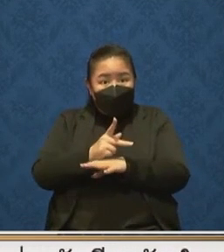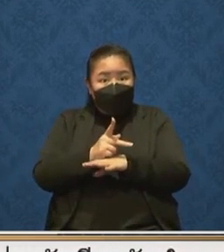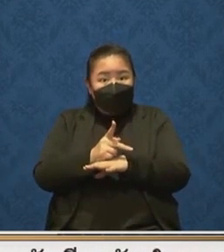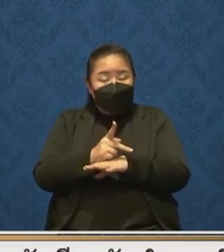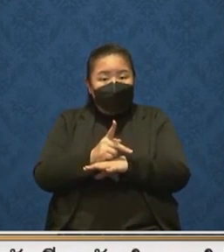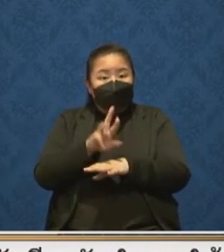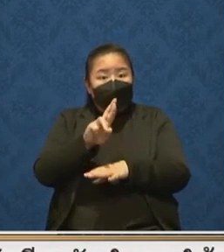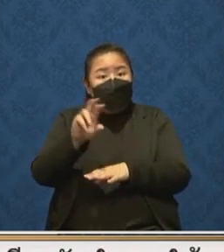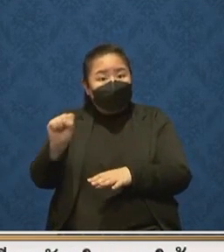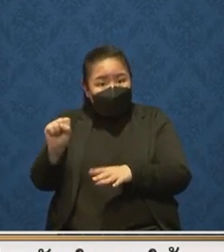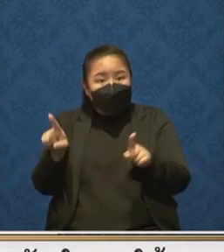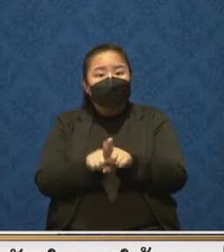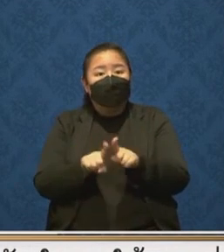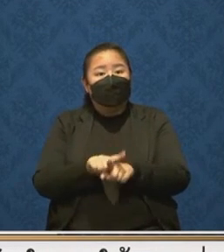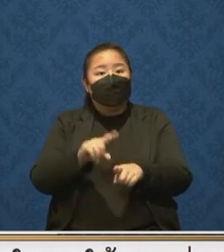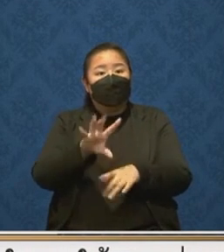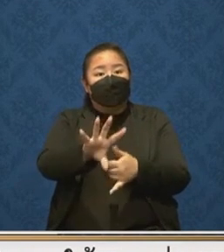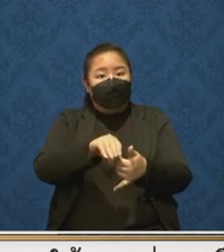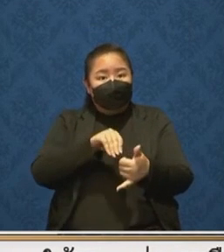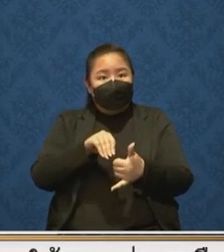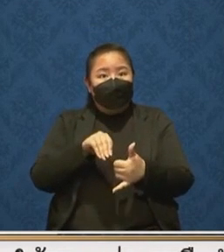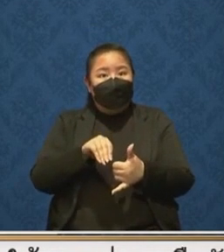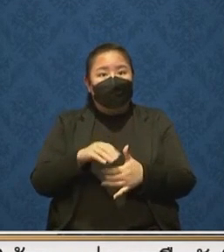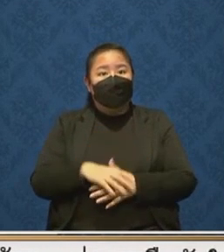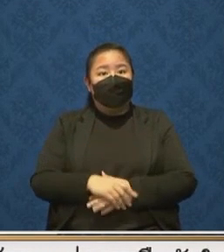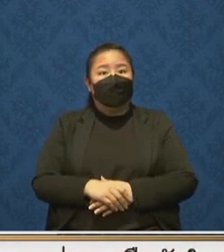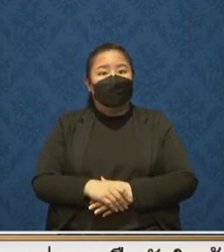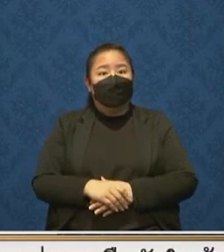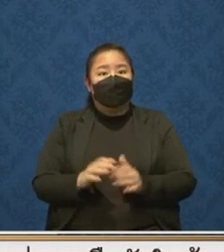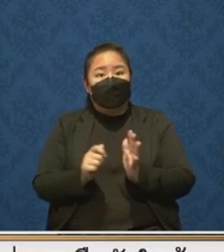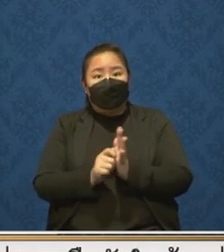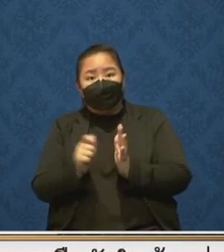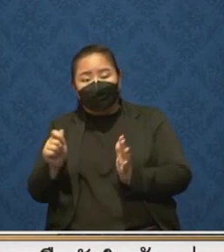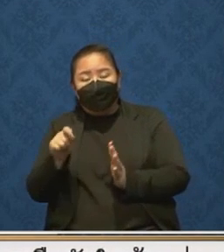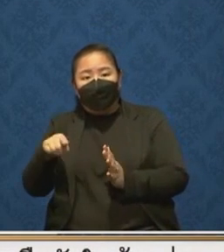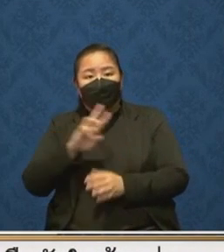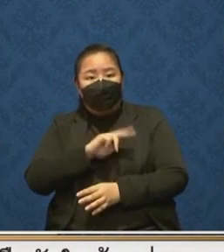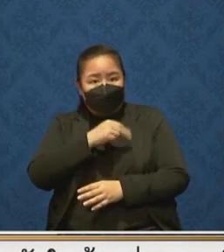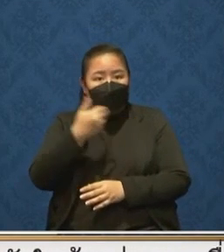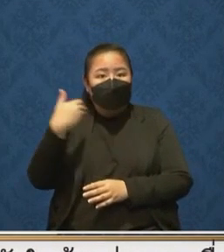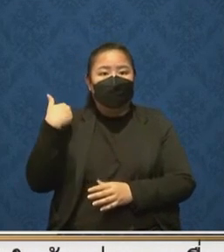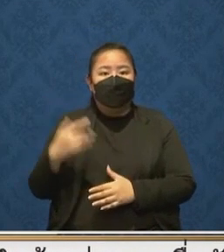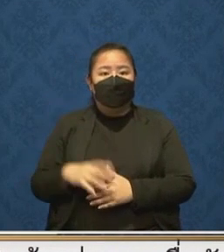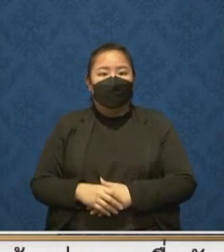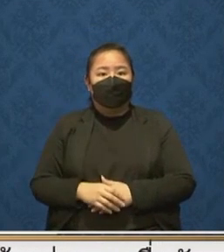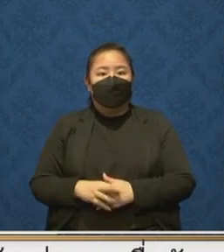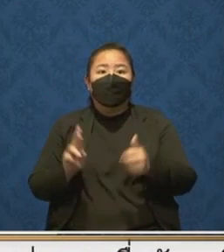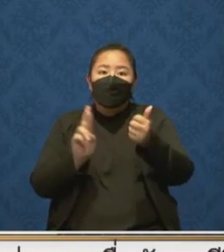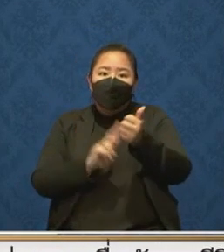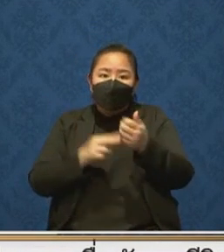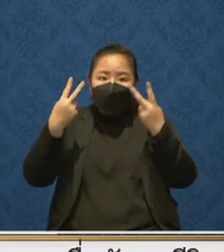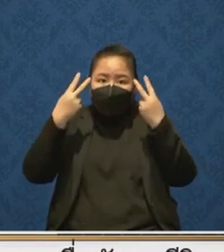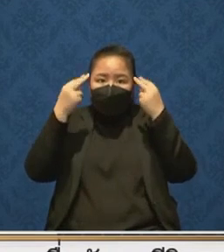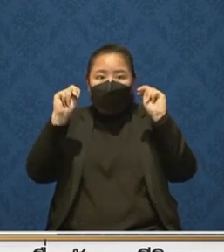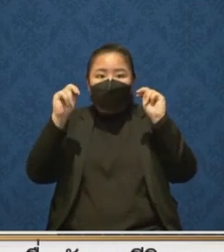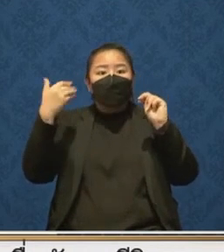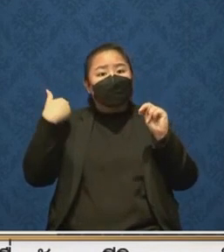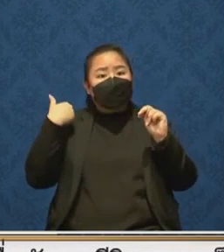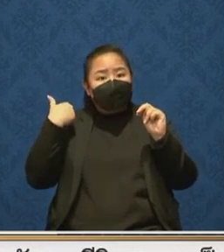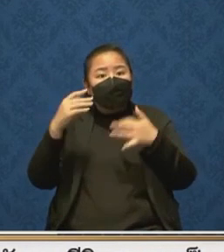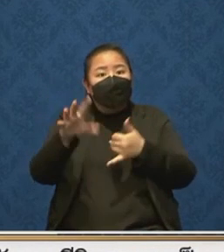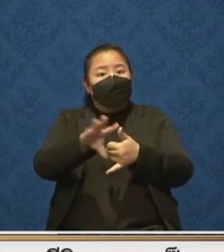ก